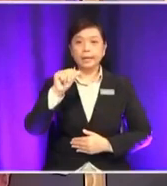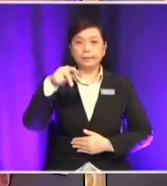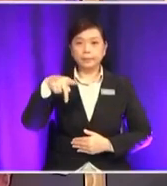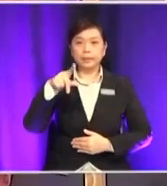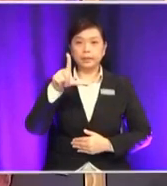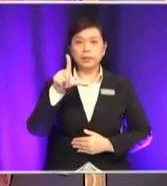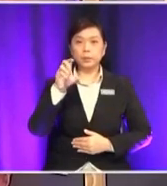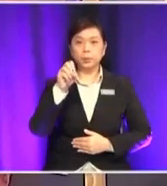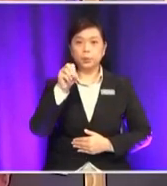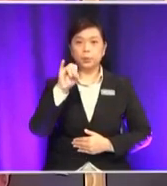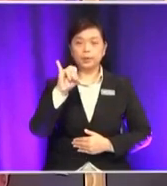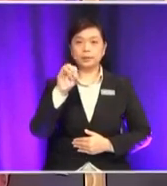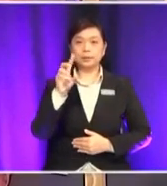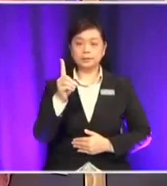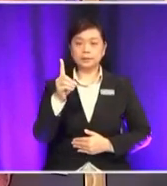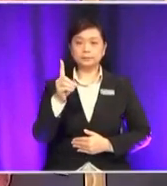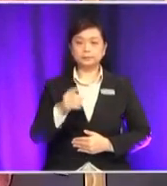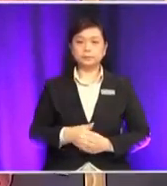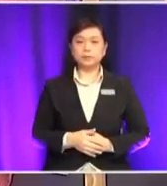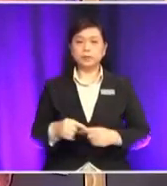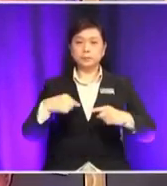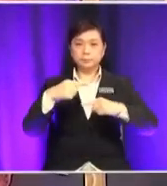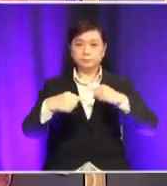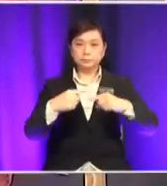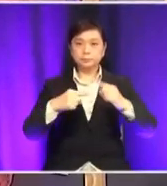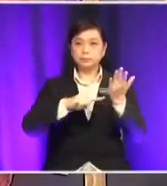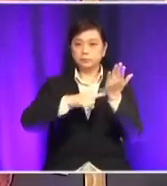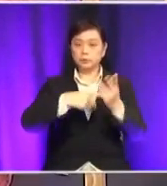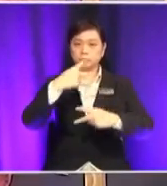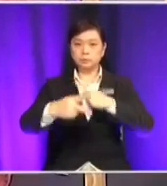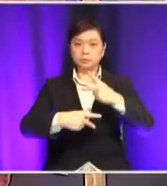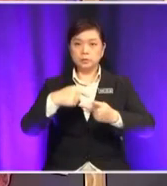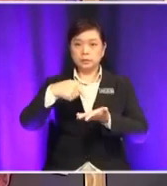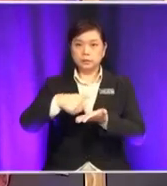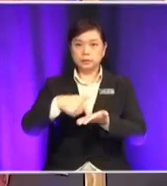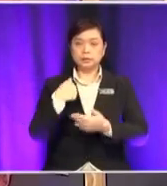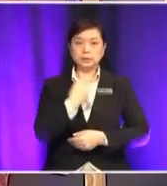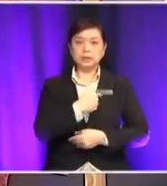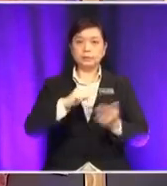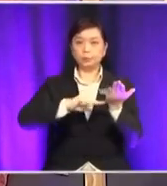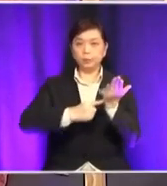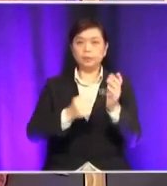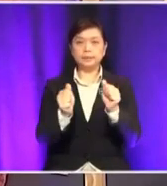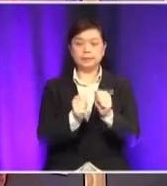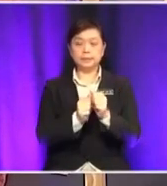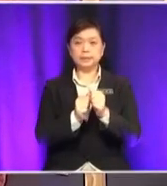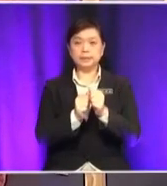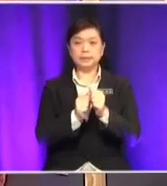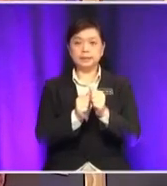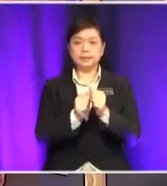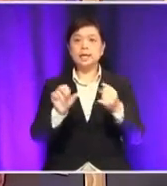kromosom induknya so apabila kita start meiosis kita akan mulai dengan suatu sel diplo dulu Kris